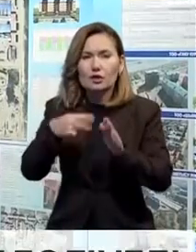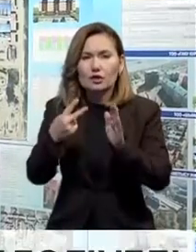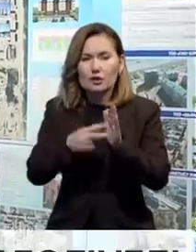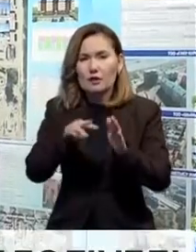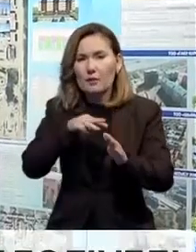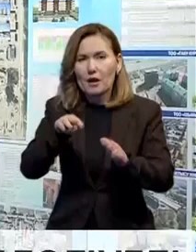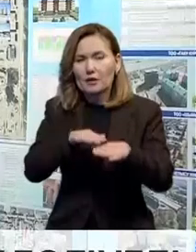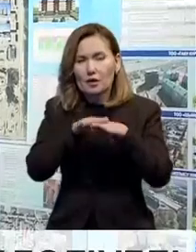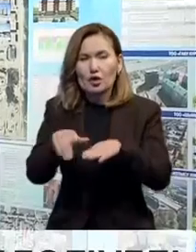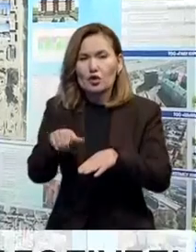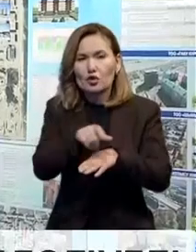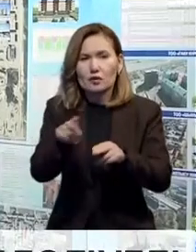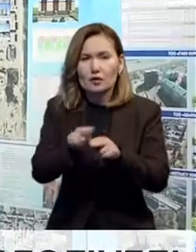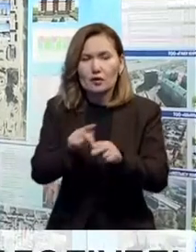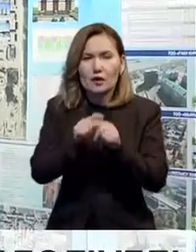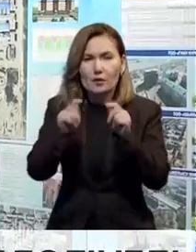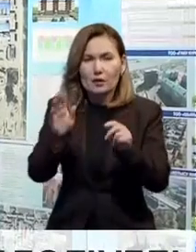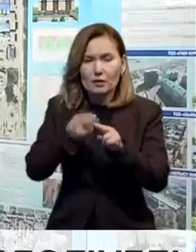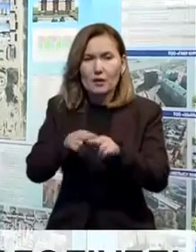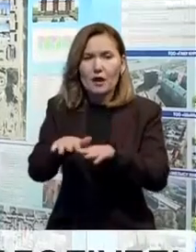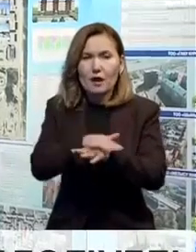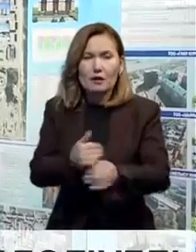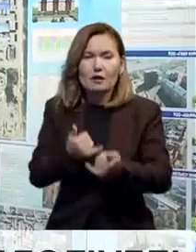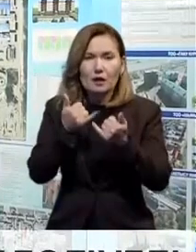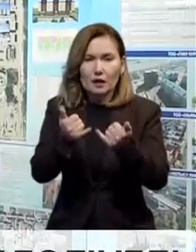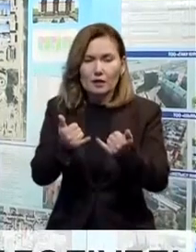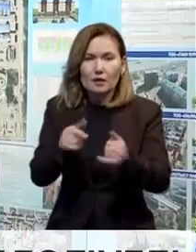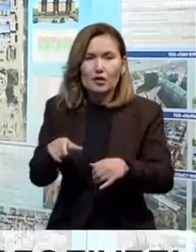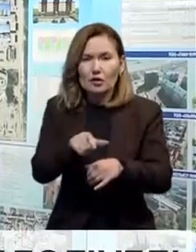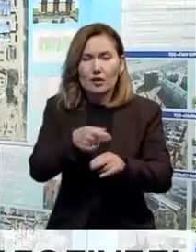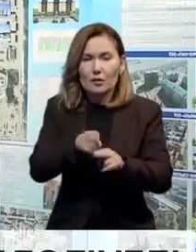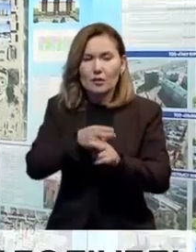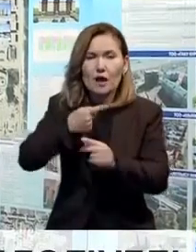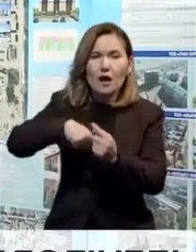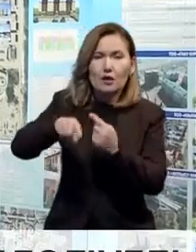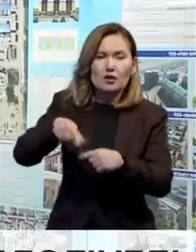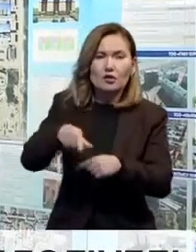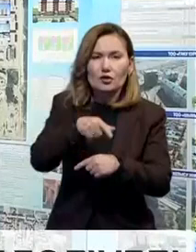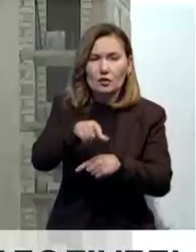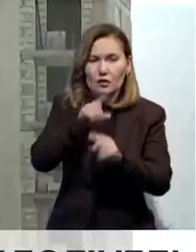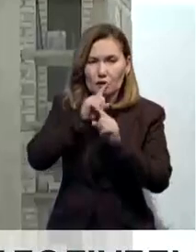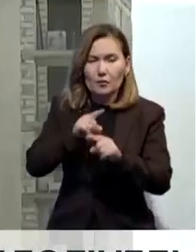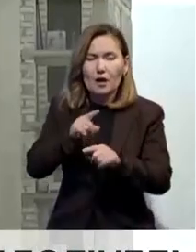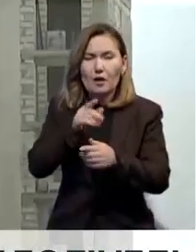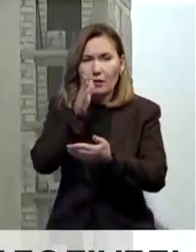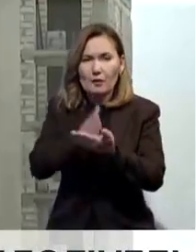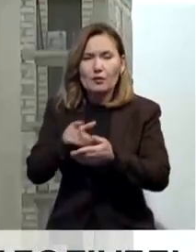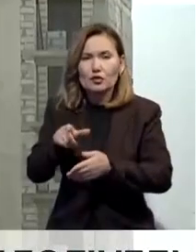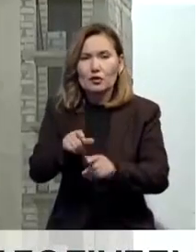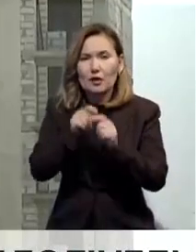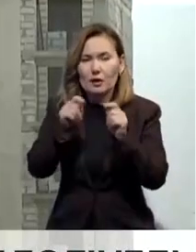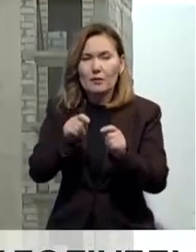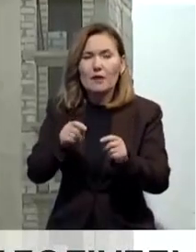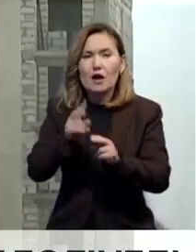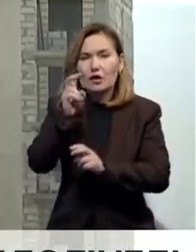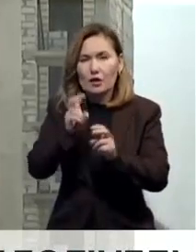толық қосамыз. Ол жалпы халықтың игілігі үшін жасалатын жол, өйткені айналма жолдан өтпейді, ары қарай халыққа ыңғайлы болады. Зауыттың директорымен